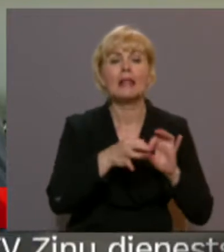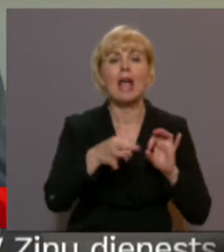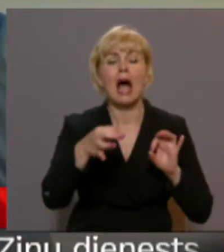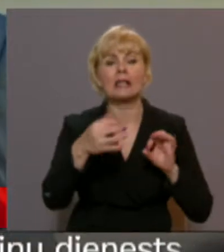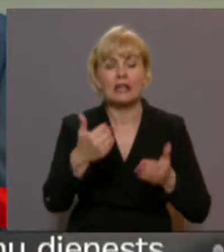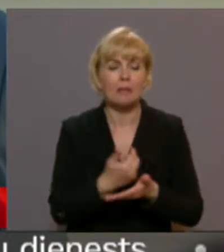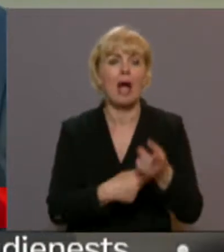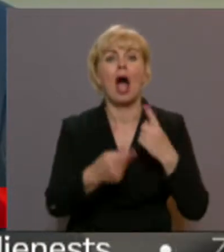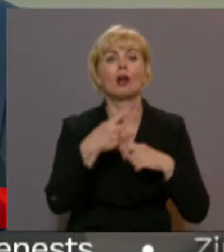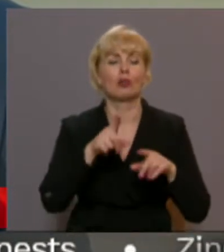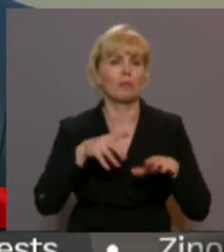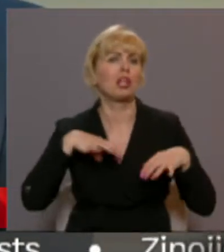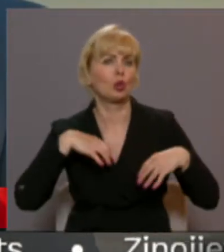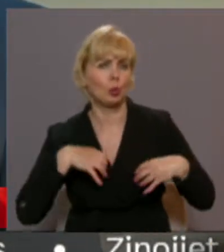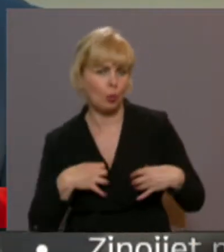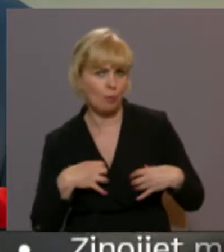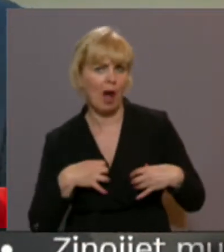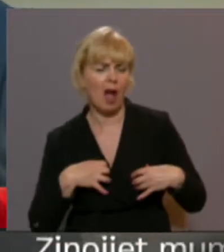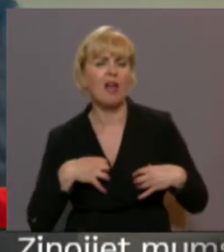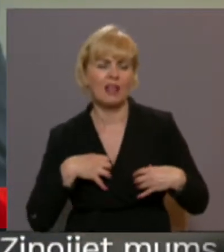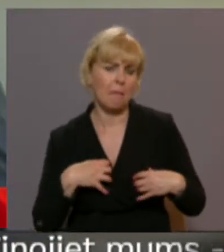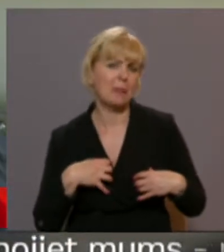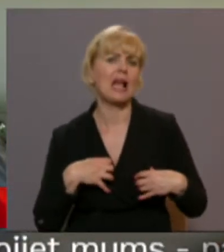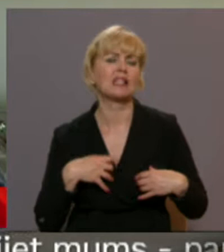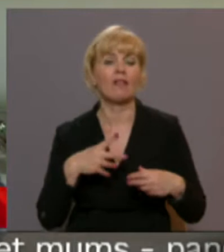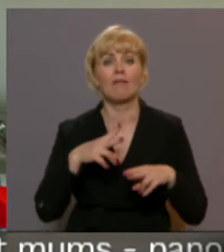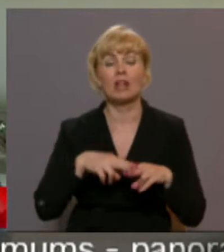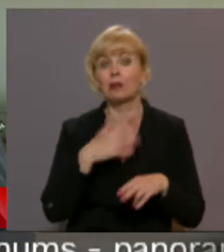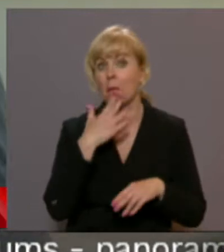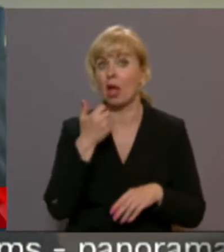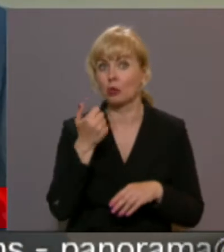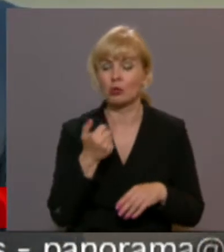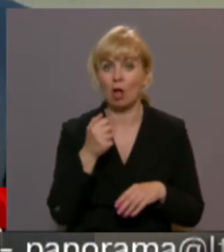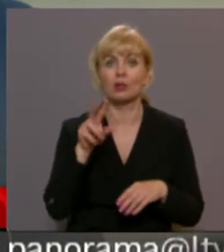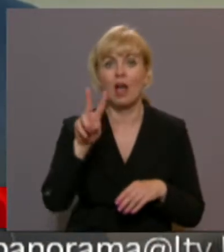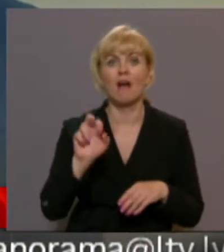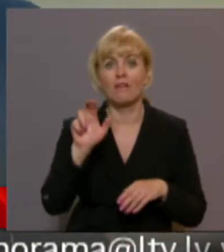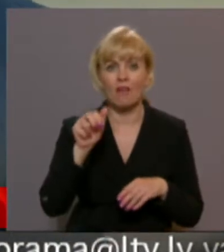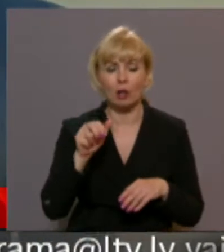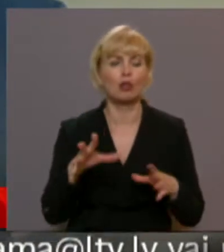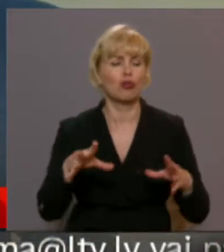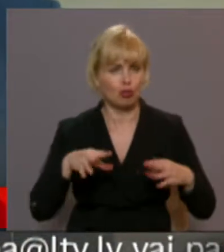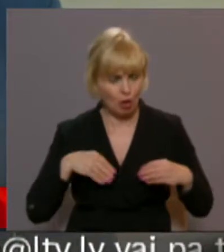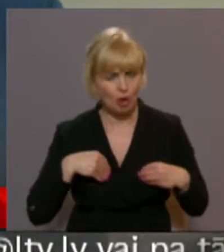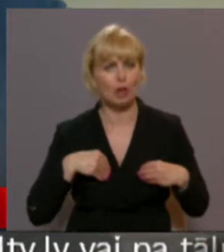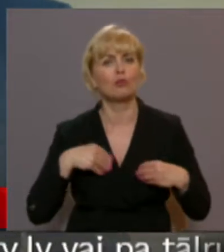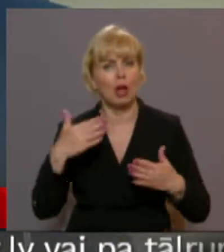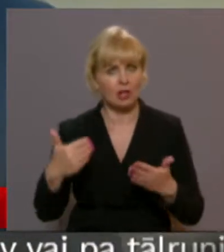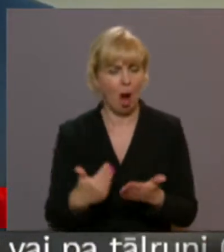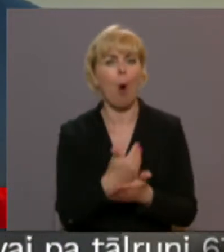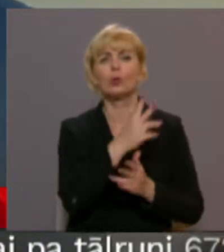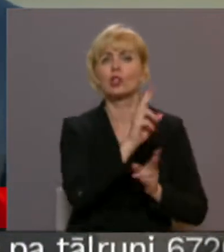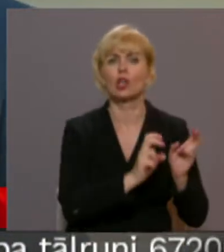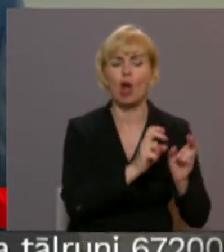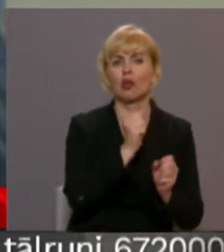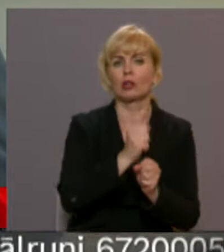diezgan drūma, varētu pat teikt, depresīva vieta, bet nu, pēdējos gados Vangaža ir kārtīgi saņēmušies, ir jaunas ražotnes,